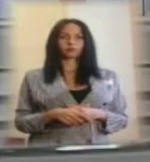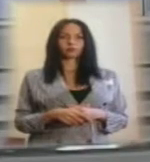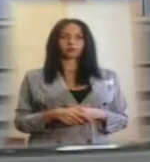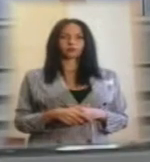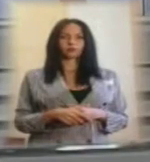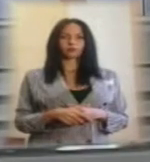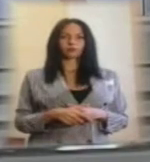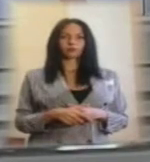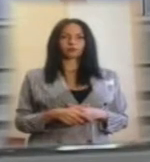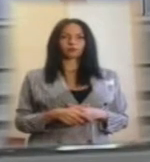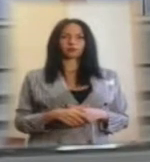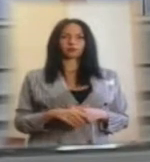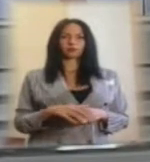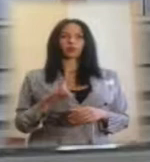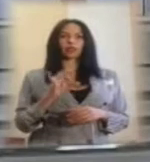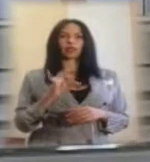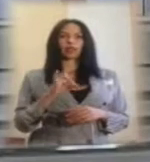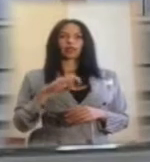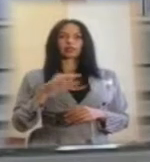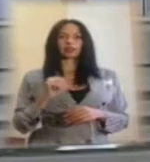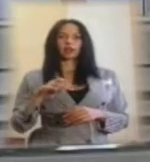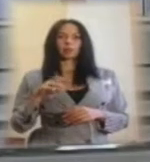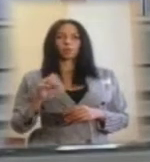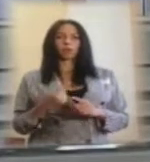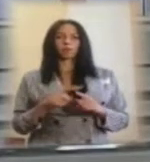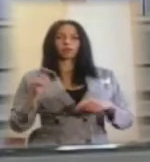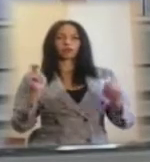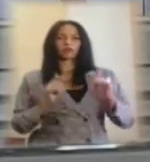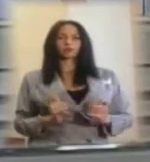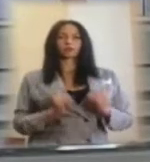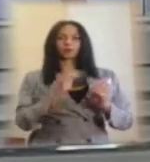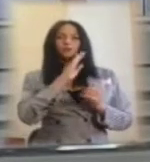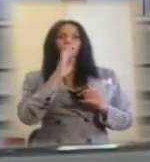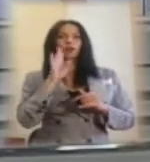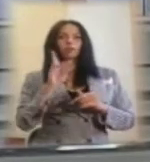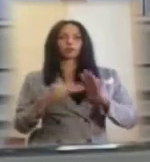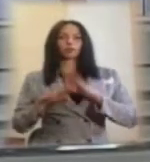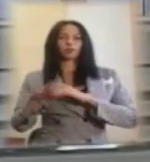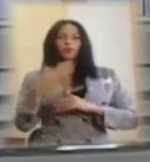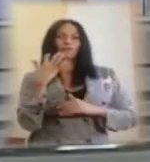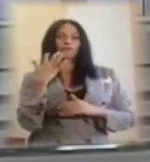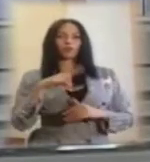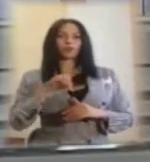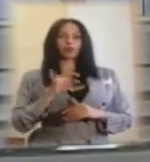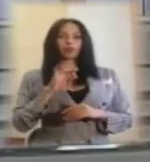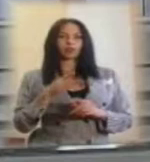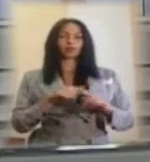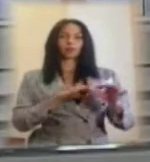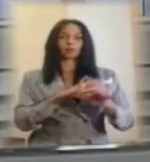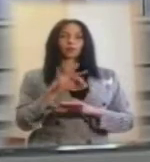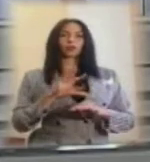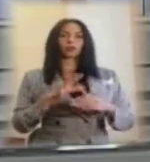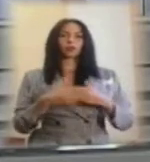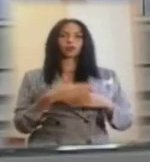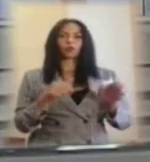«Не інста-мама» – фестиваль, присвячений мамам у декреті, вперше відбувся у Херсоні. Проект тривав понад півроку. Наша Олена